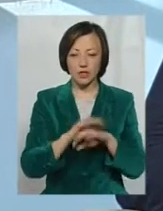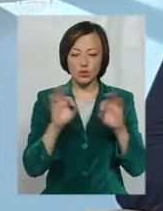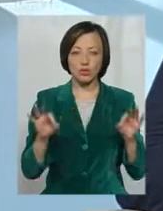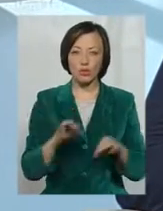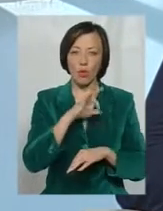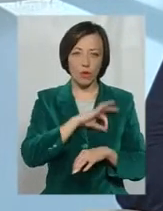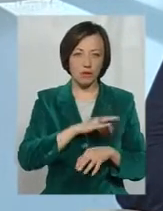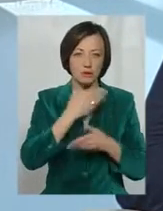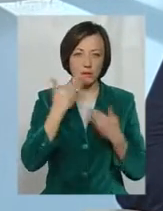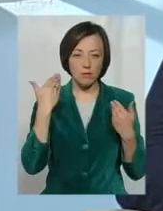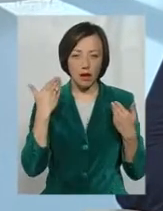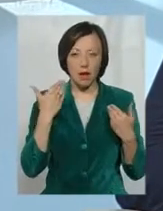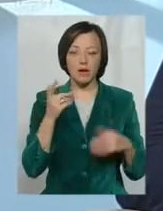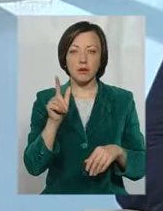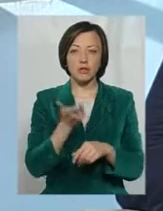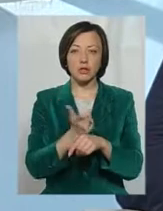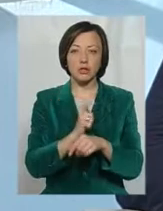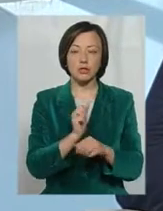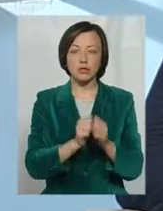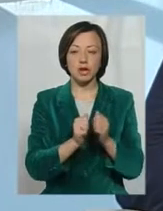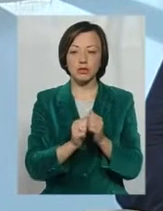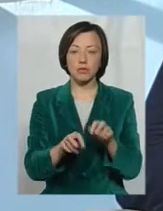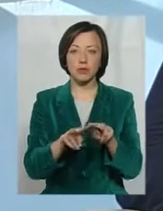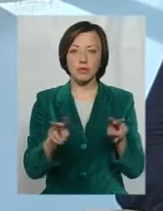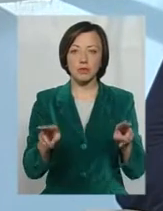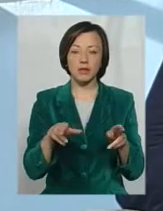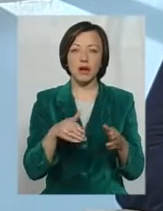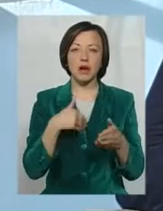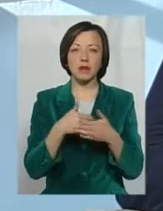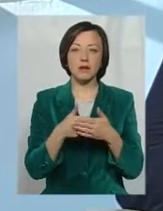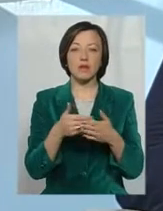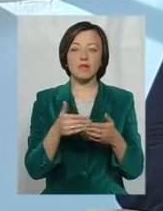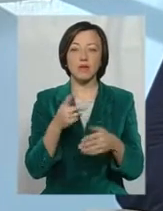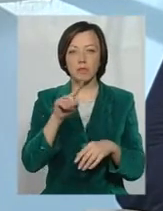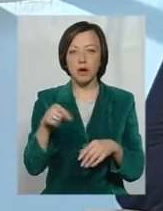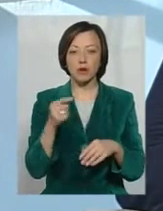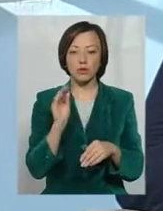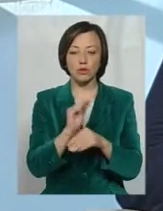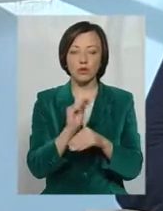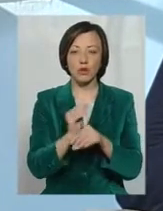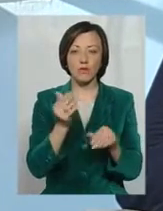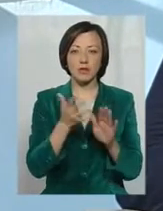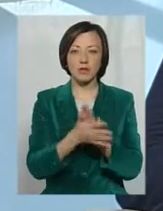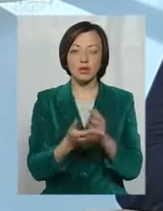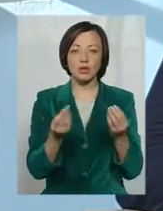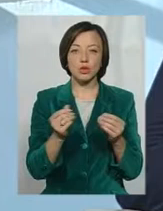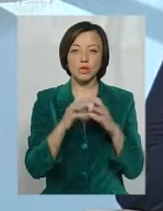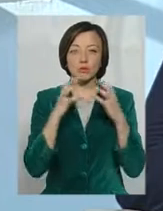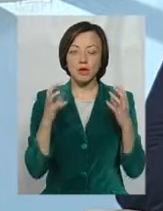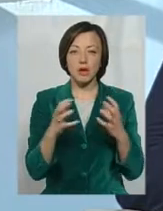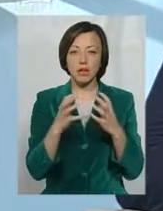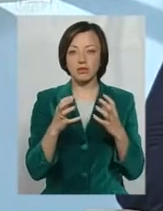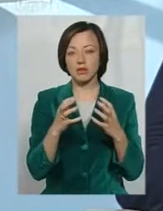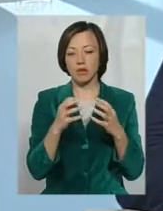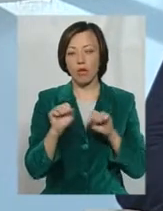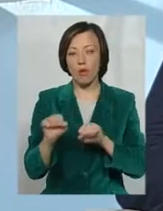жодної користі. Більше того, часто подібні активи вимагають додатково витрачати кошти на їх збереження, охорону і